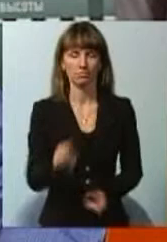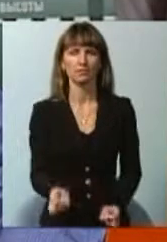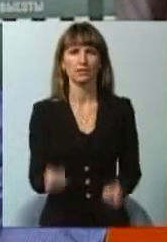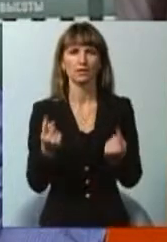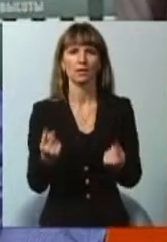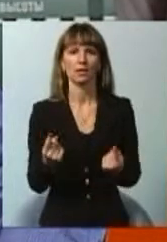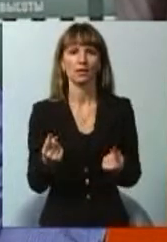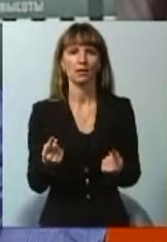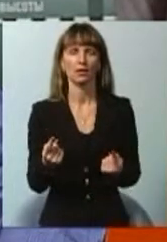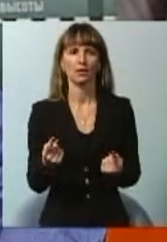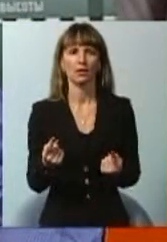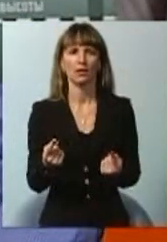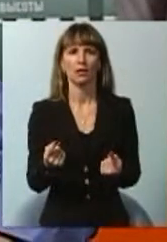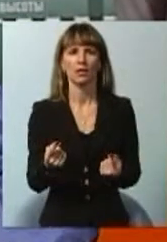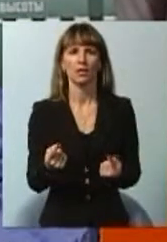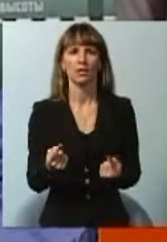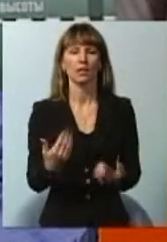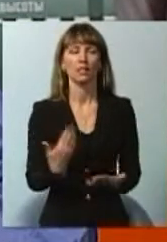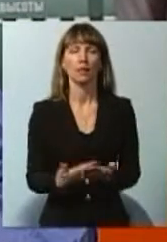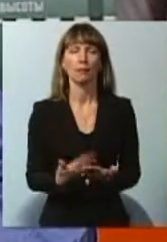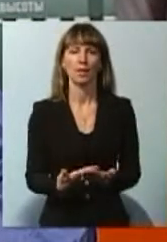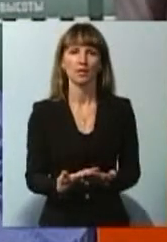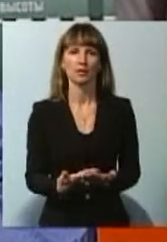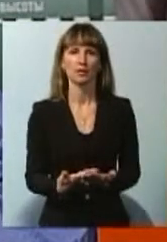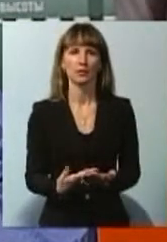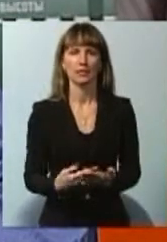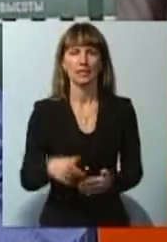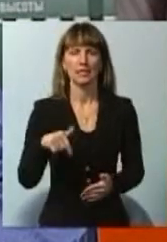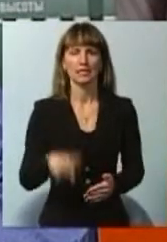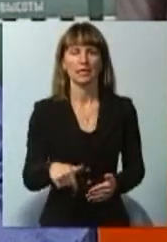при щось, наприклад, знизу